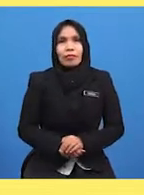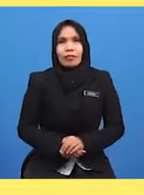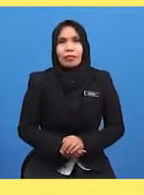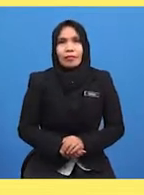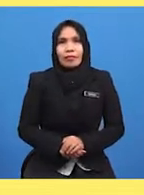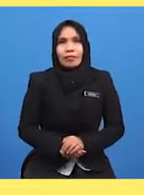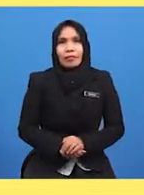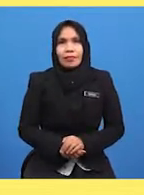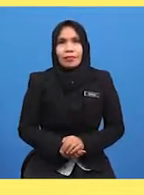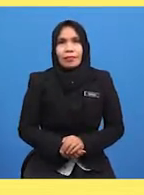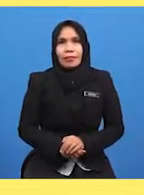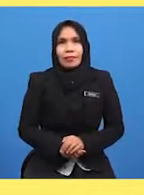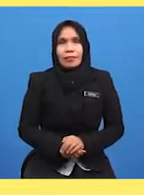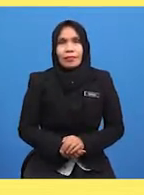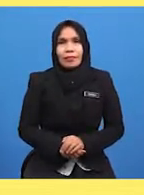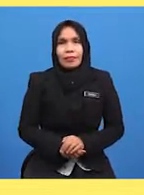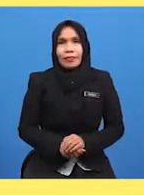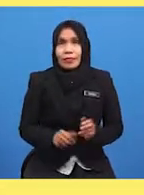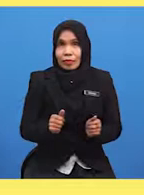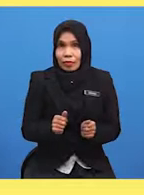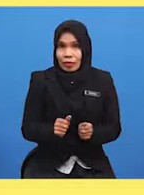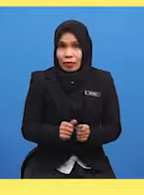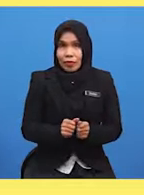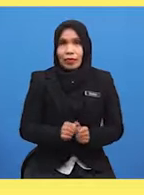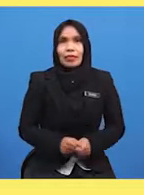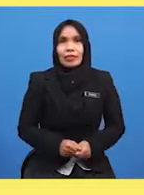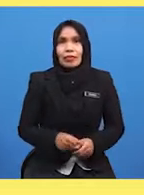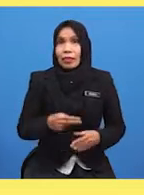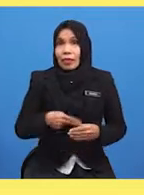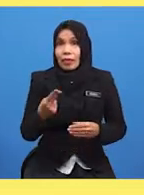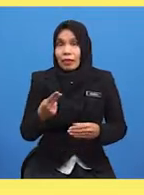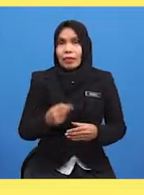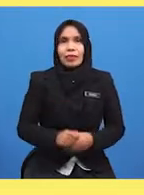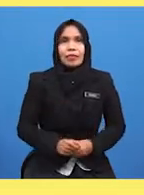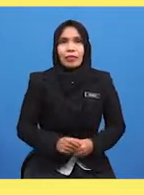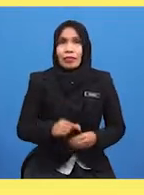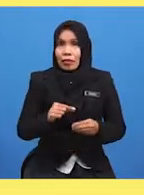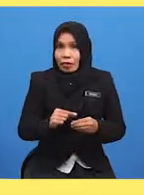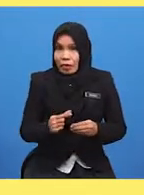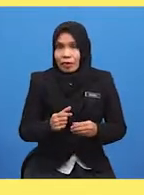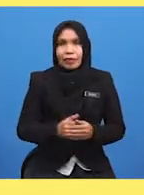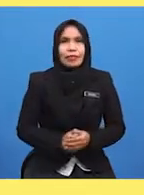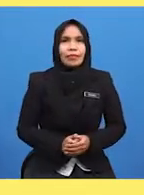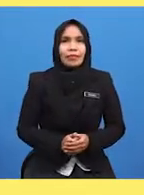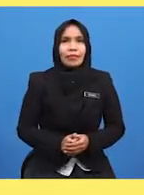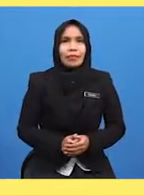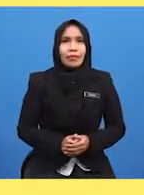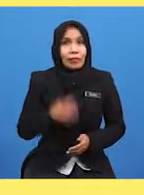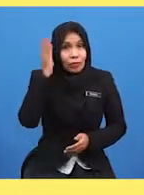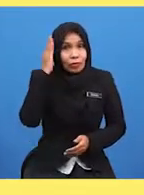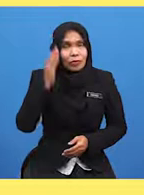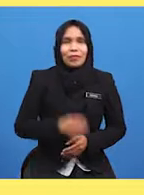galian yang turut terdapat di negara kita haha dah tahu nama negeri ini bagus